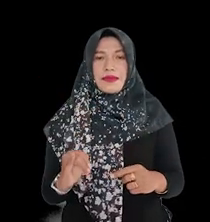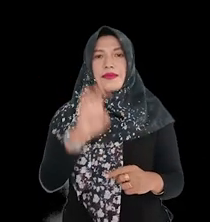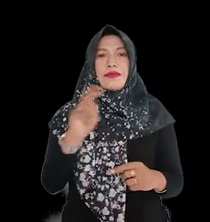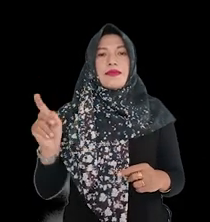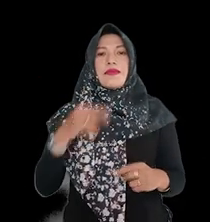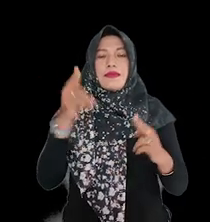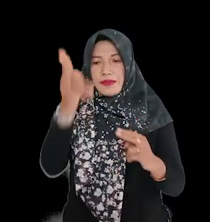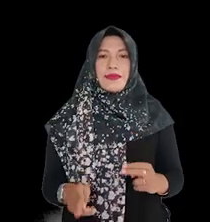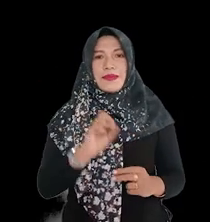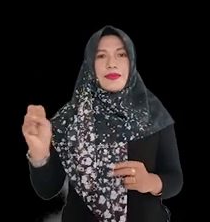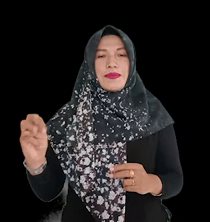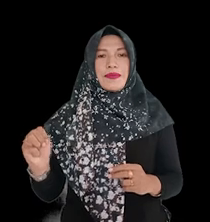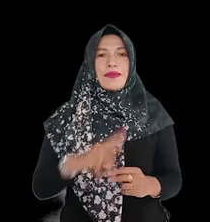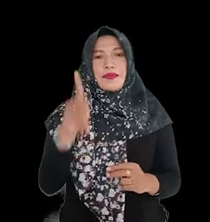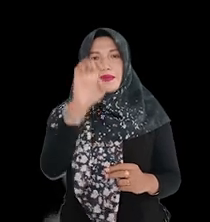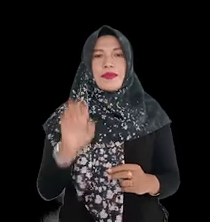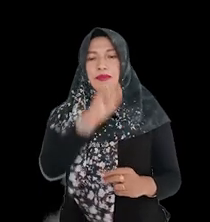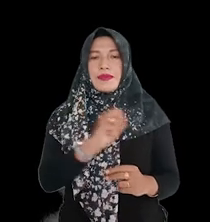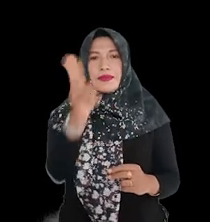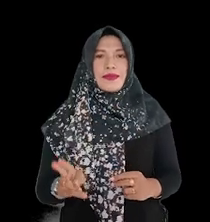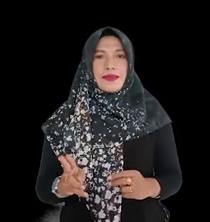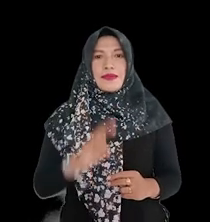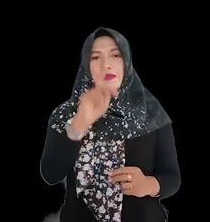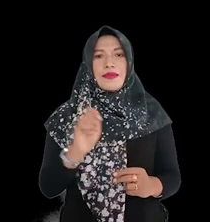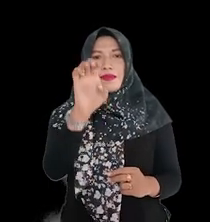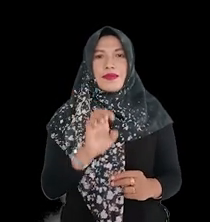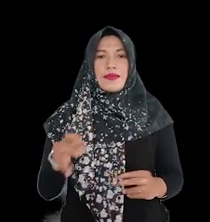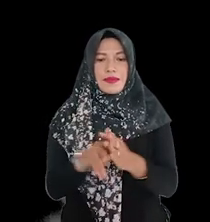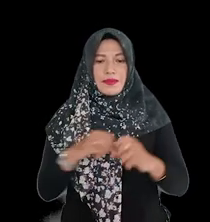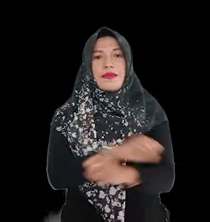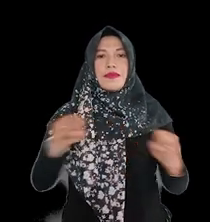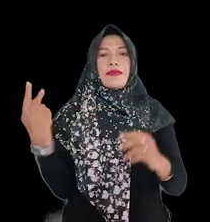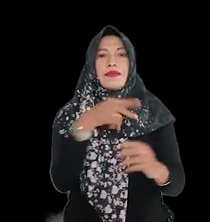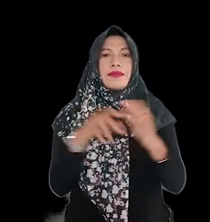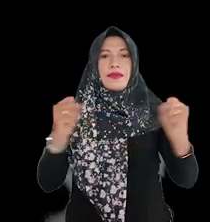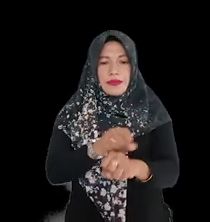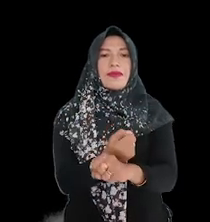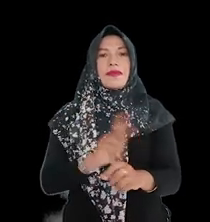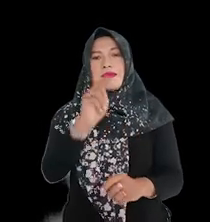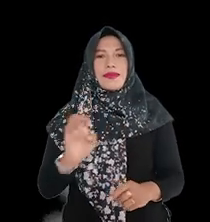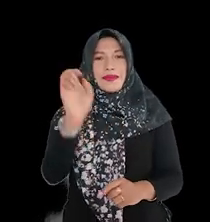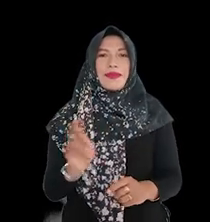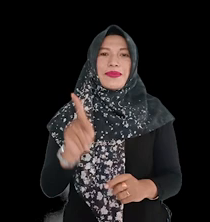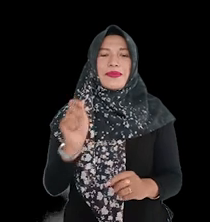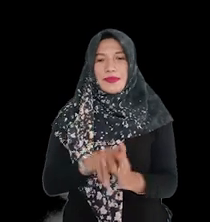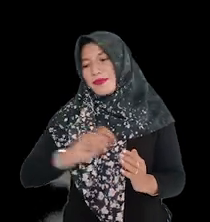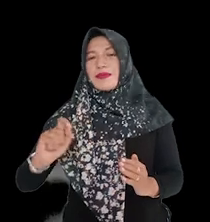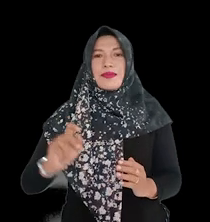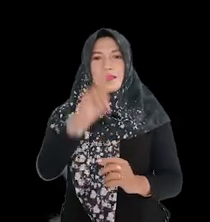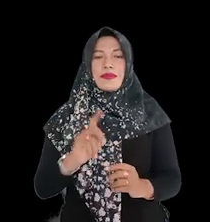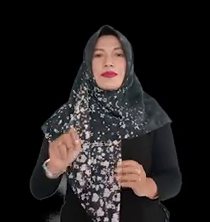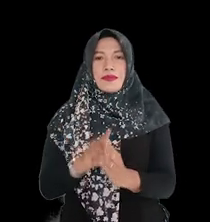komite etik terhubung komite adalah komite keselamatan dan kesehatan kerja komite koordinasi